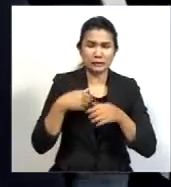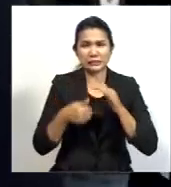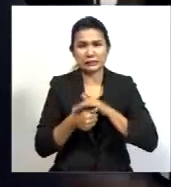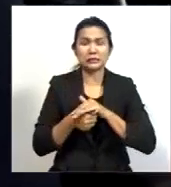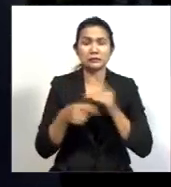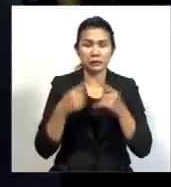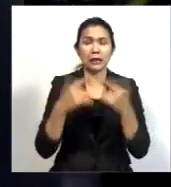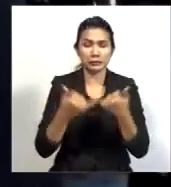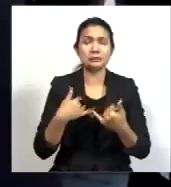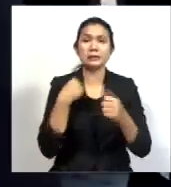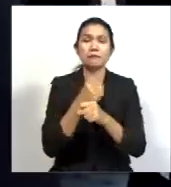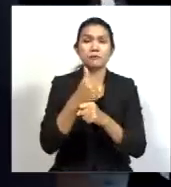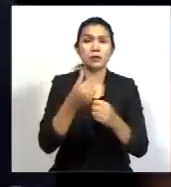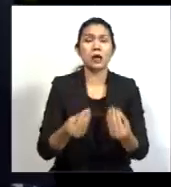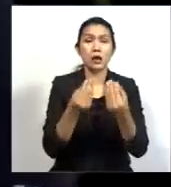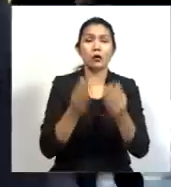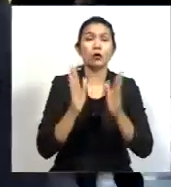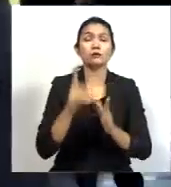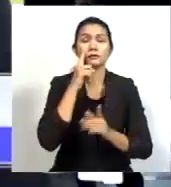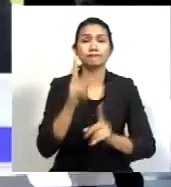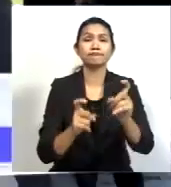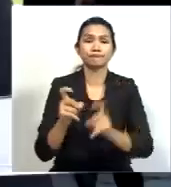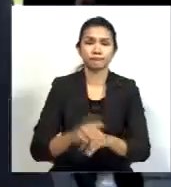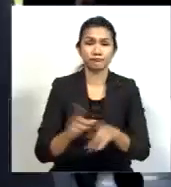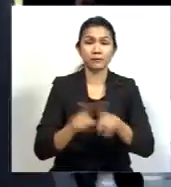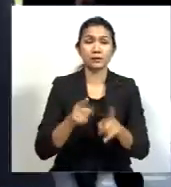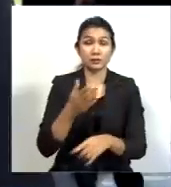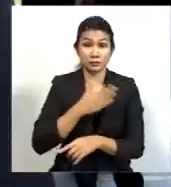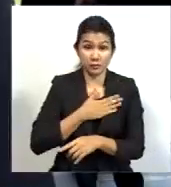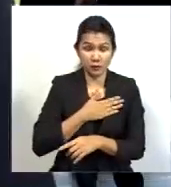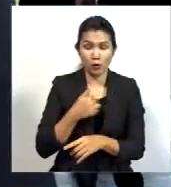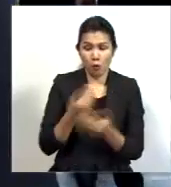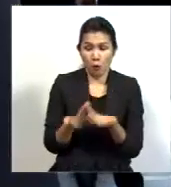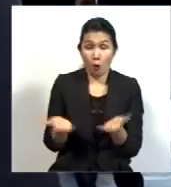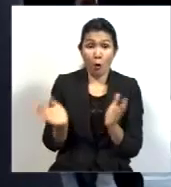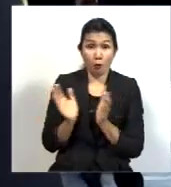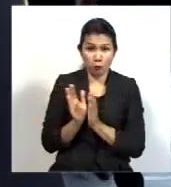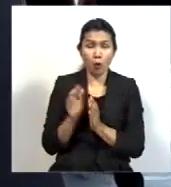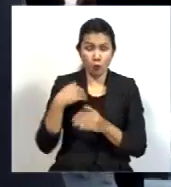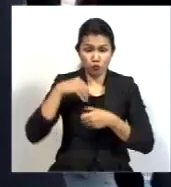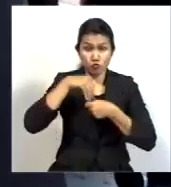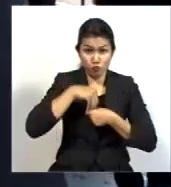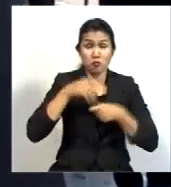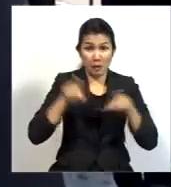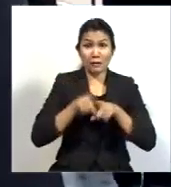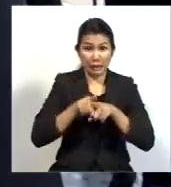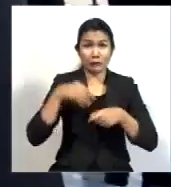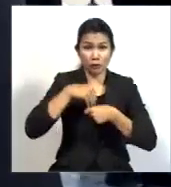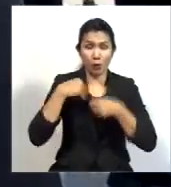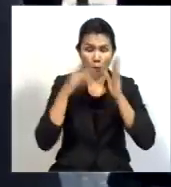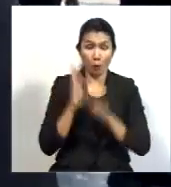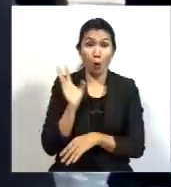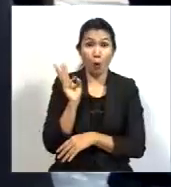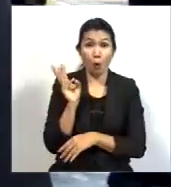แก่ผู้ที่สูญเสียไปด้วยอะค่ะเพราะว่าตัวเองแล้วก็ครอบครัวก็ติดอยู่ในนี้เหมือนกันค่ะ6ค